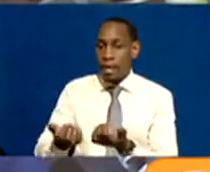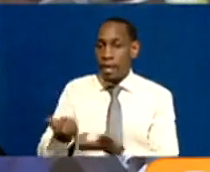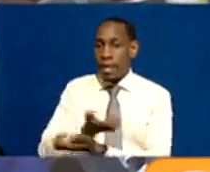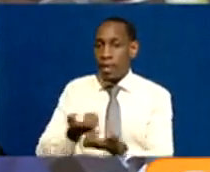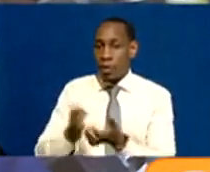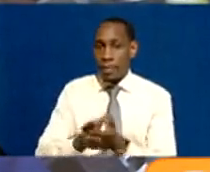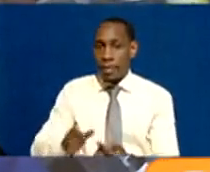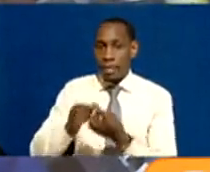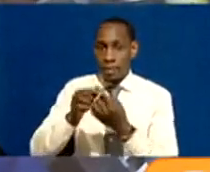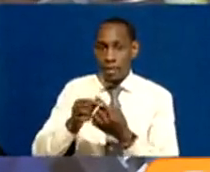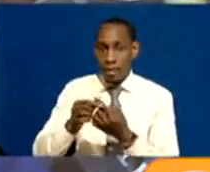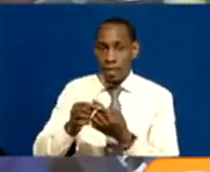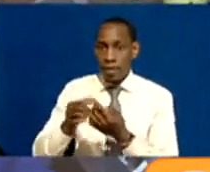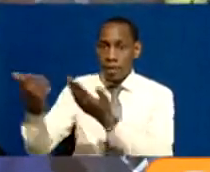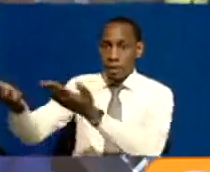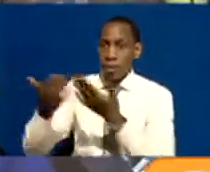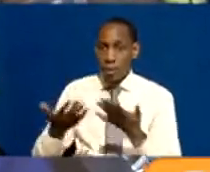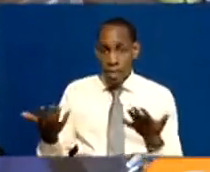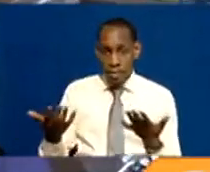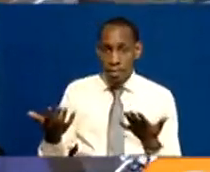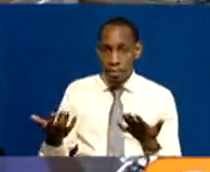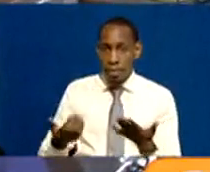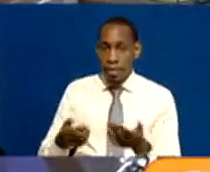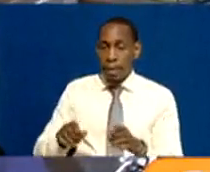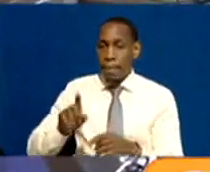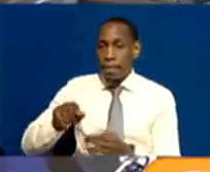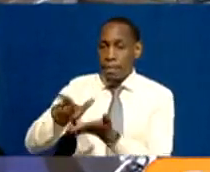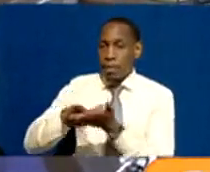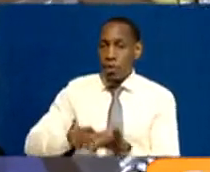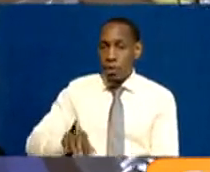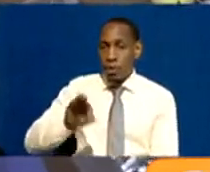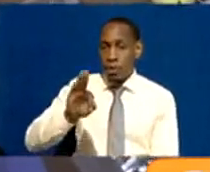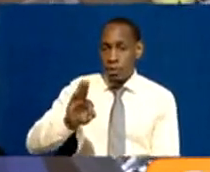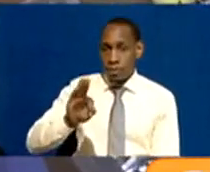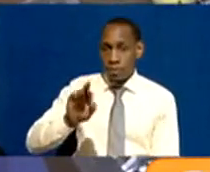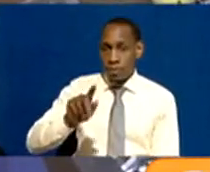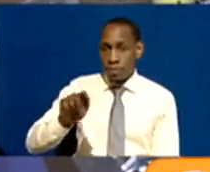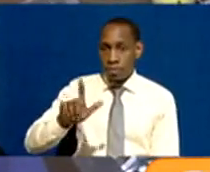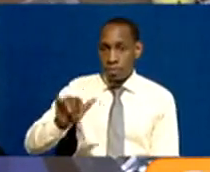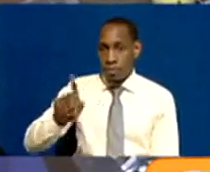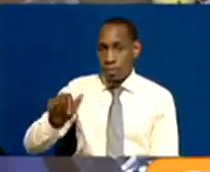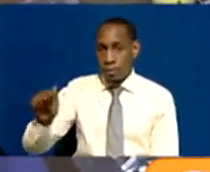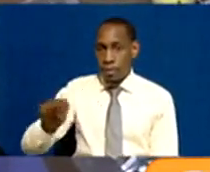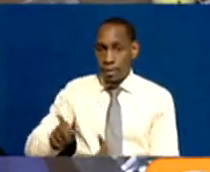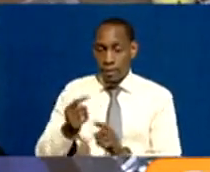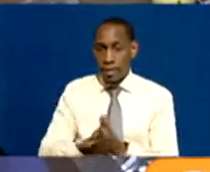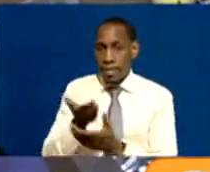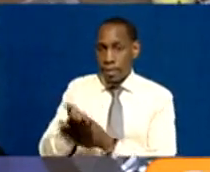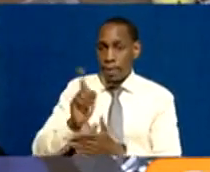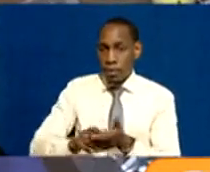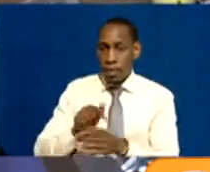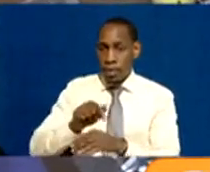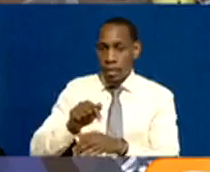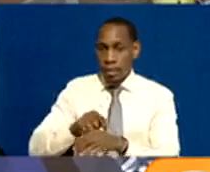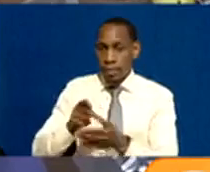na sana sana tukiitisha mzigo, saa ingine huwa tunafuliza. Ile kitu ningeomba ya kwanza, ni ya kwamba hiyo munda ya